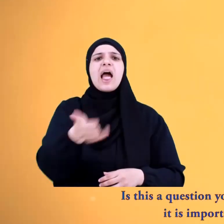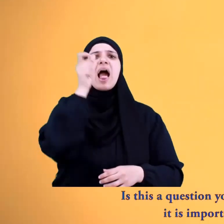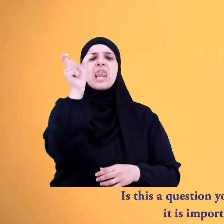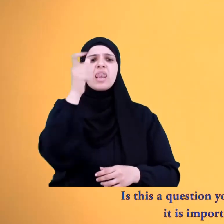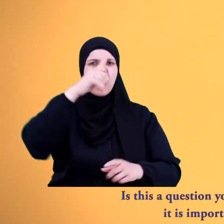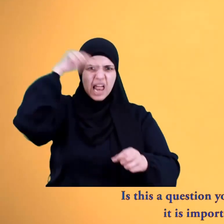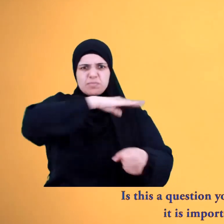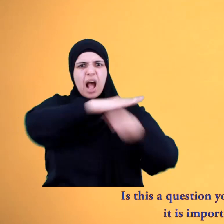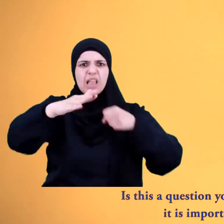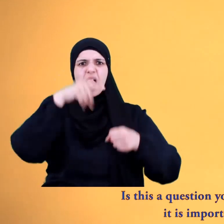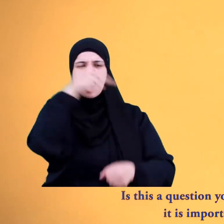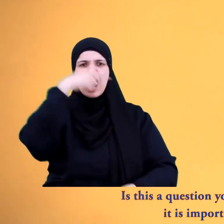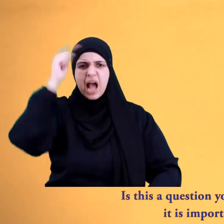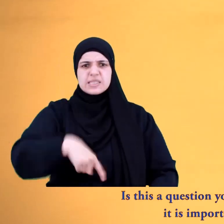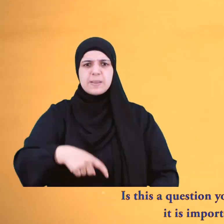وقريش.